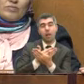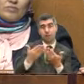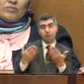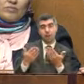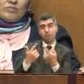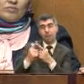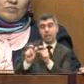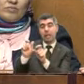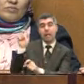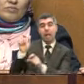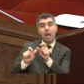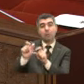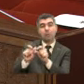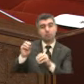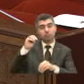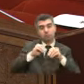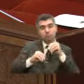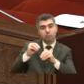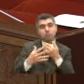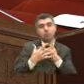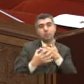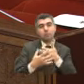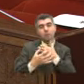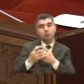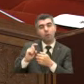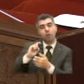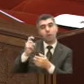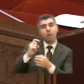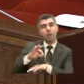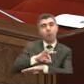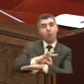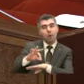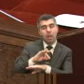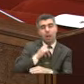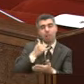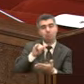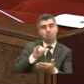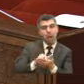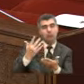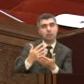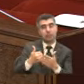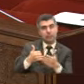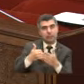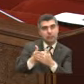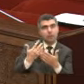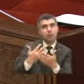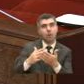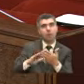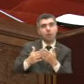مساهمات المنخرطين وتتقوم بمهام اجتماعية في الوفيات، في الأضرار، في